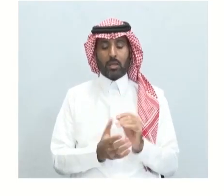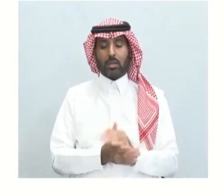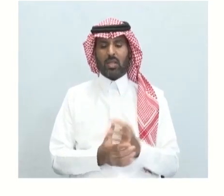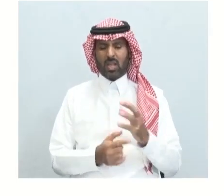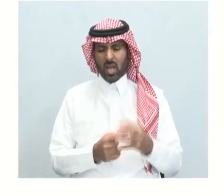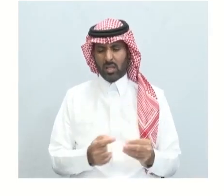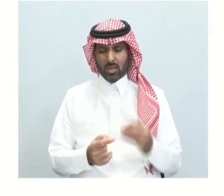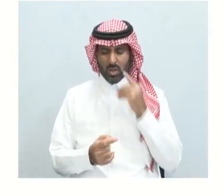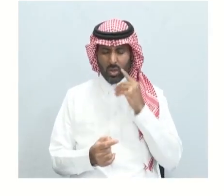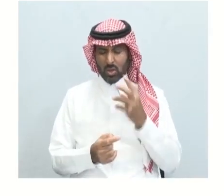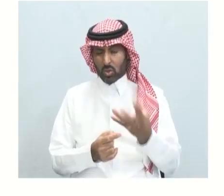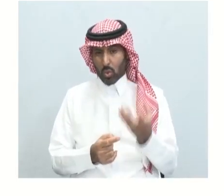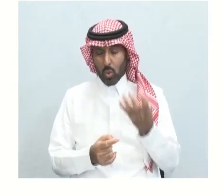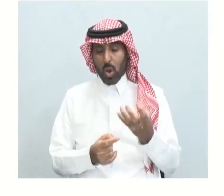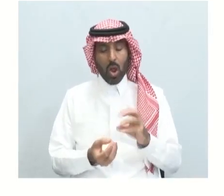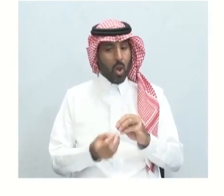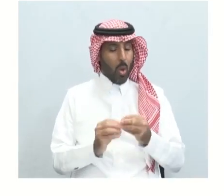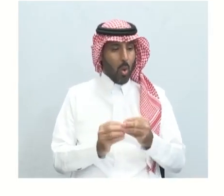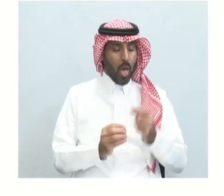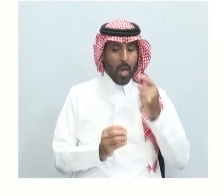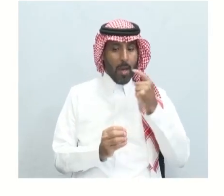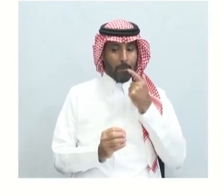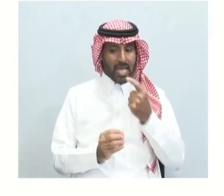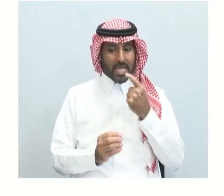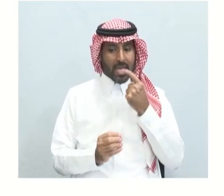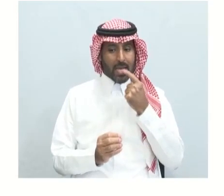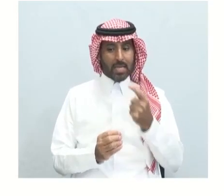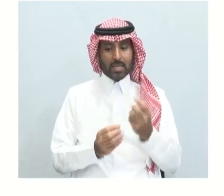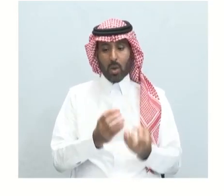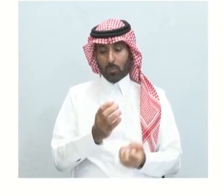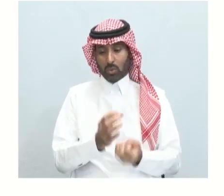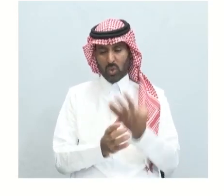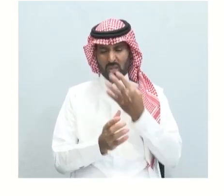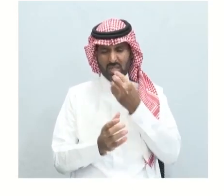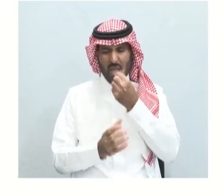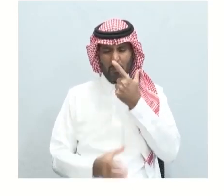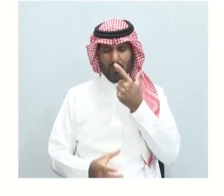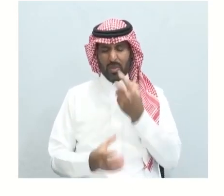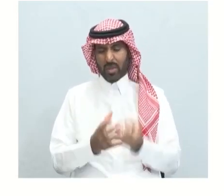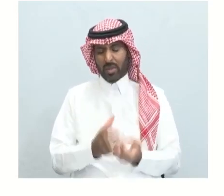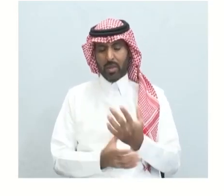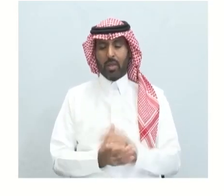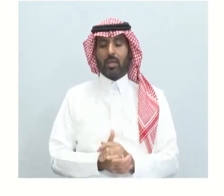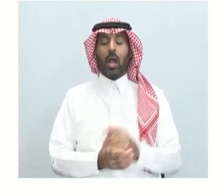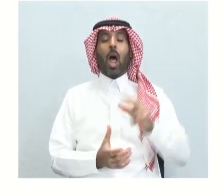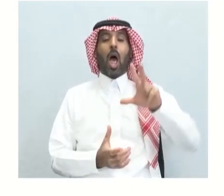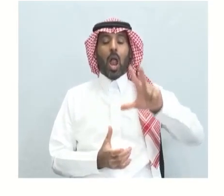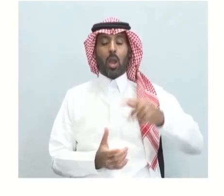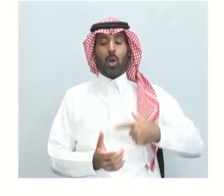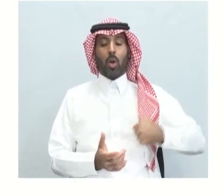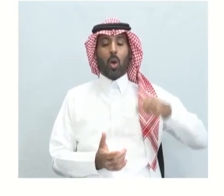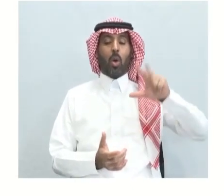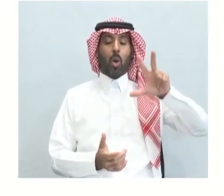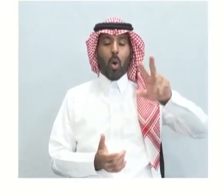صخورها بيضاء اللون تتكون من صخور بركانيه حمضيه تعرف بالكوم دايت